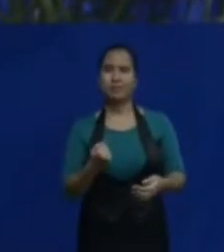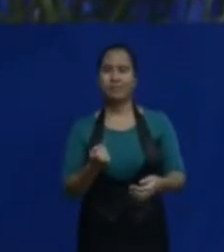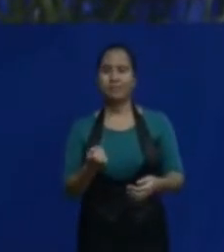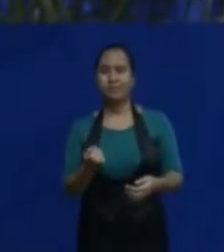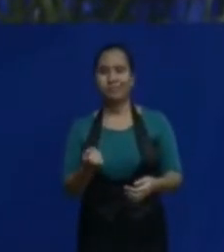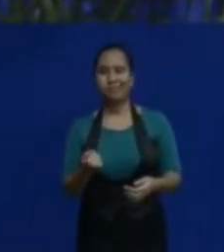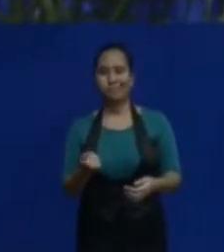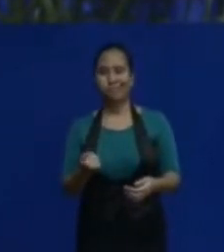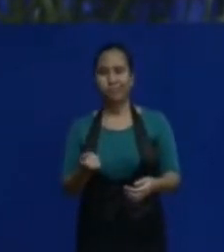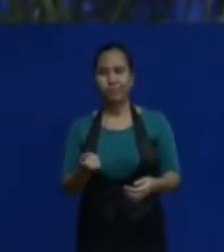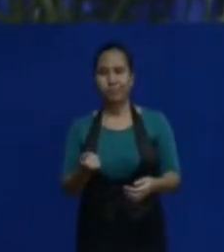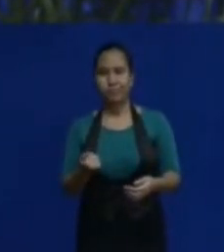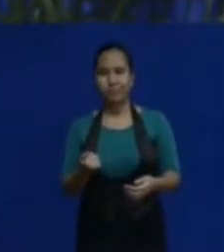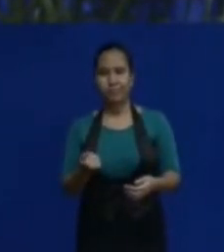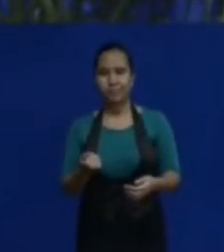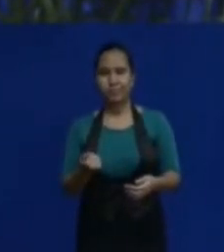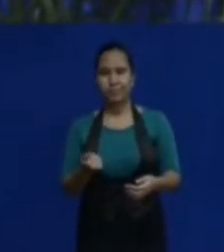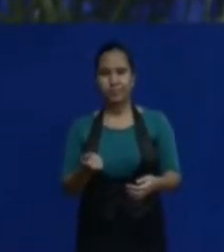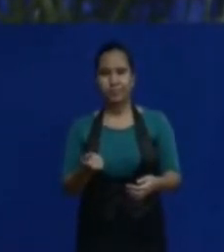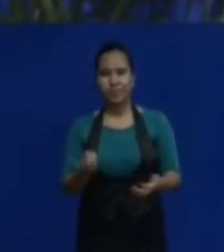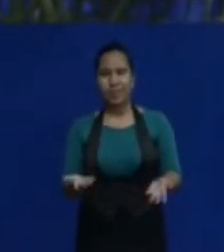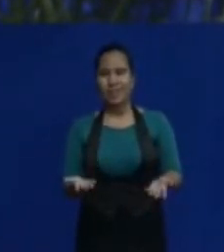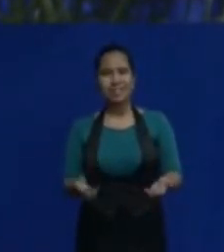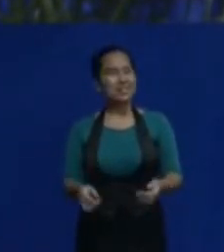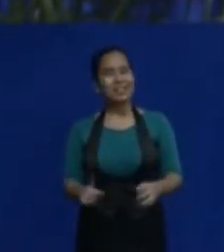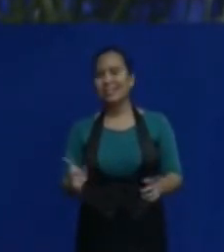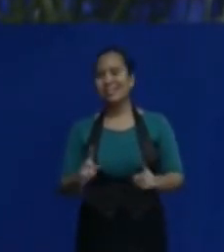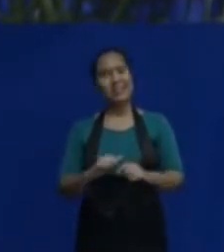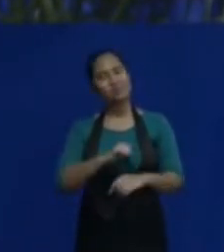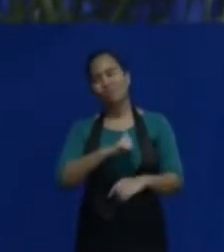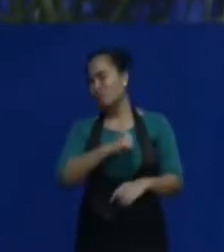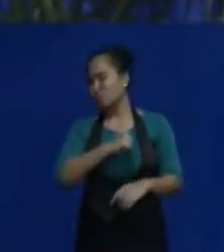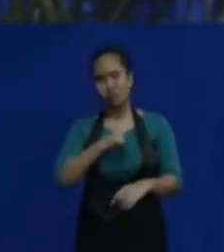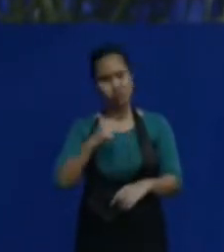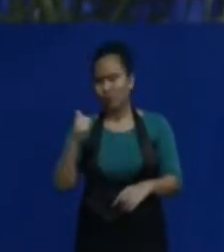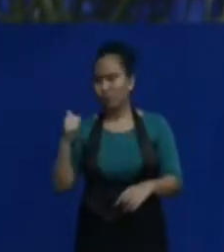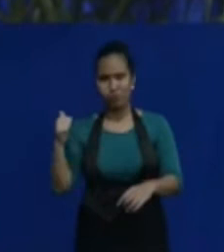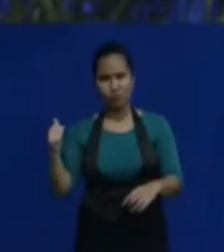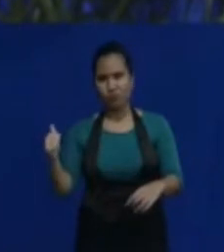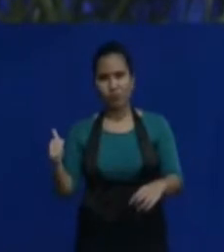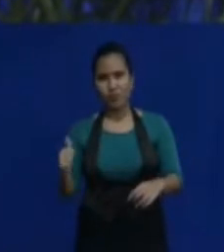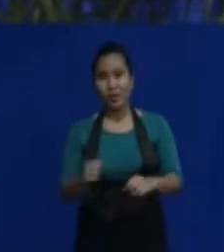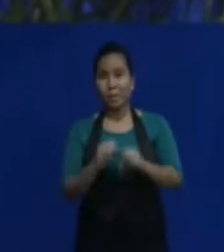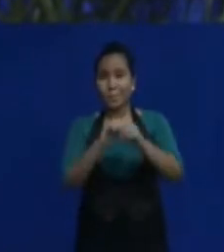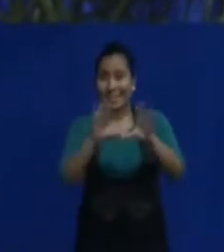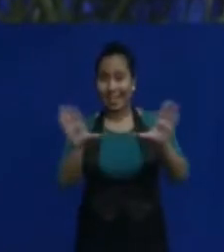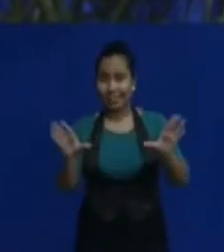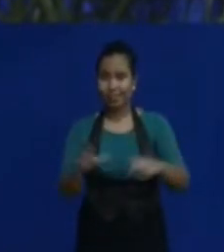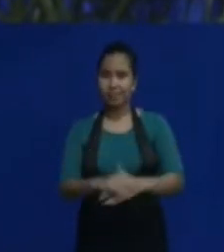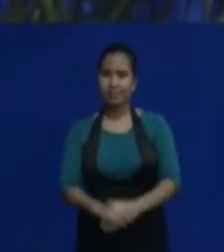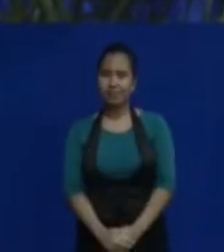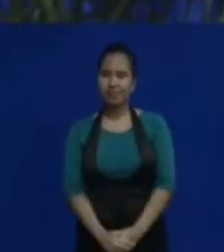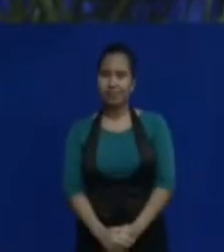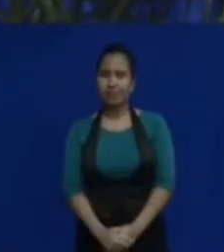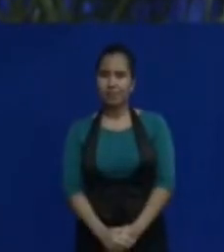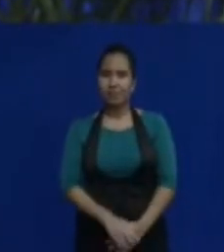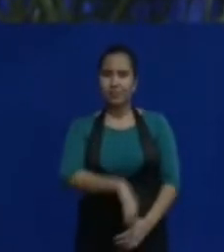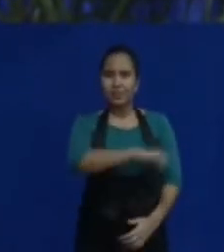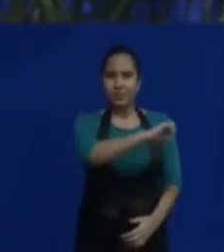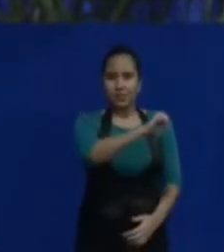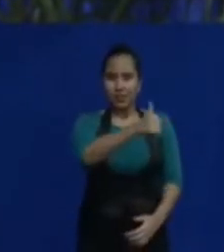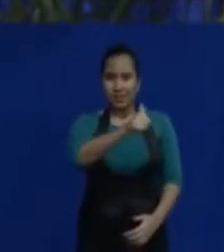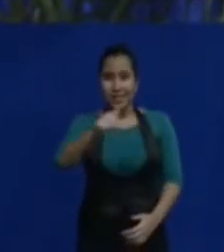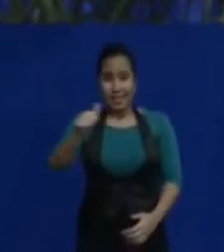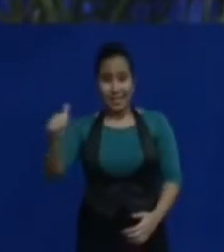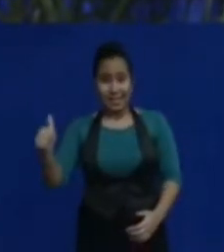Ik denk dat het hersenloze berichten zijn. Sorry. Waarom ik dat zeg... Kijk, iedereen heeft